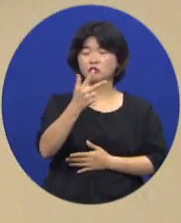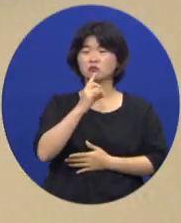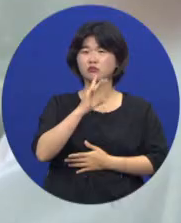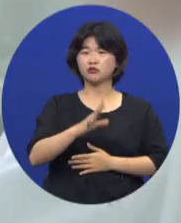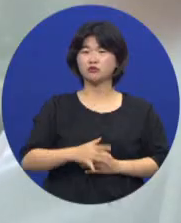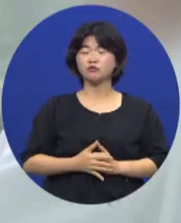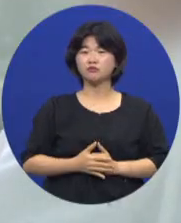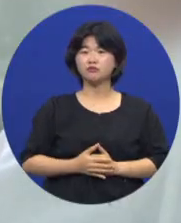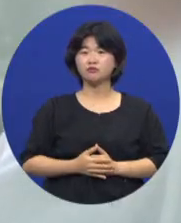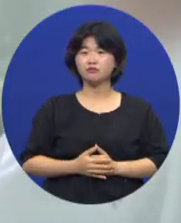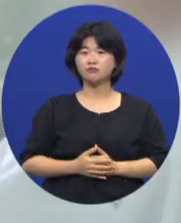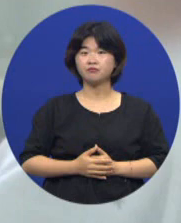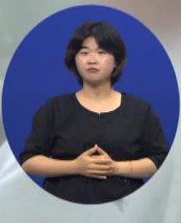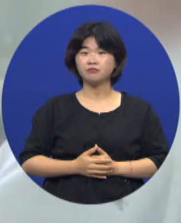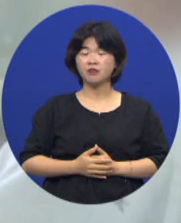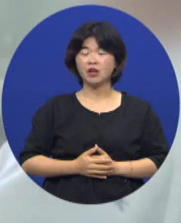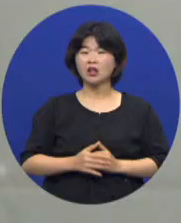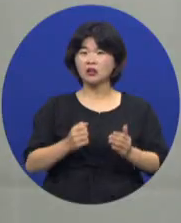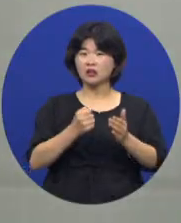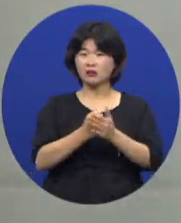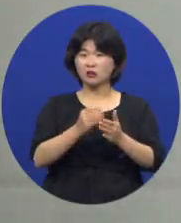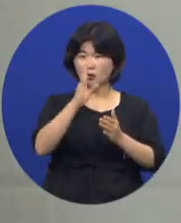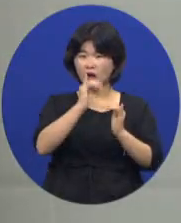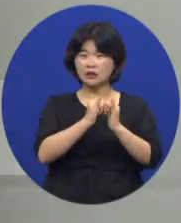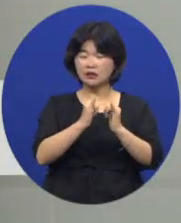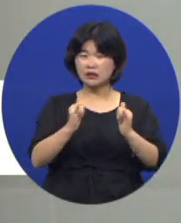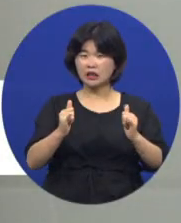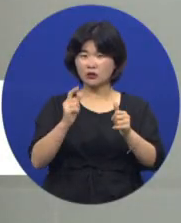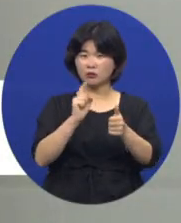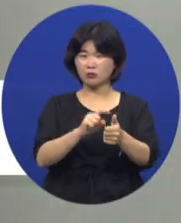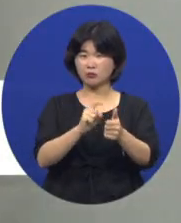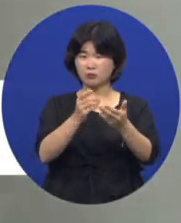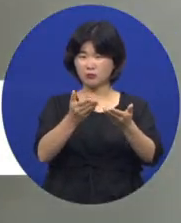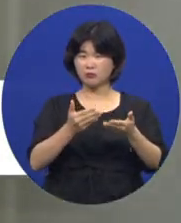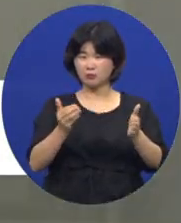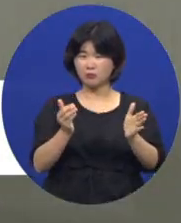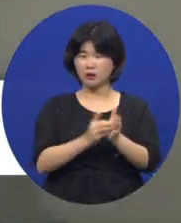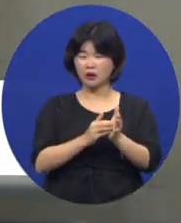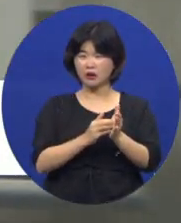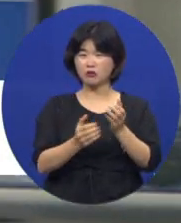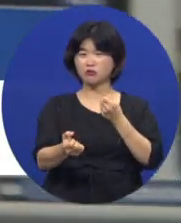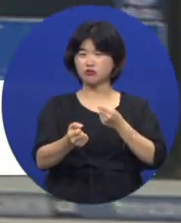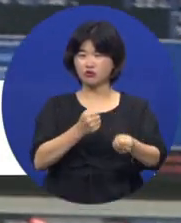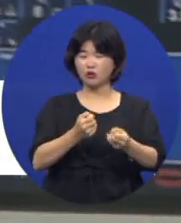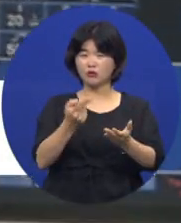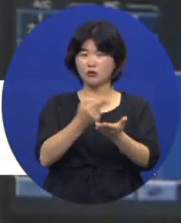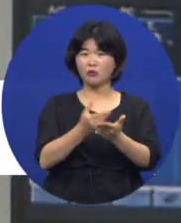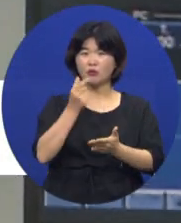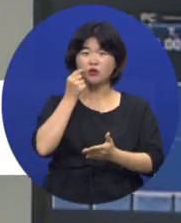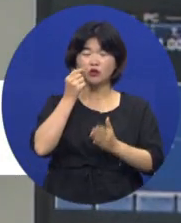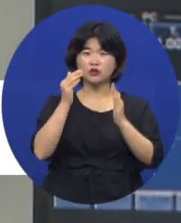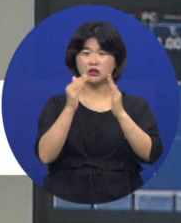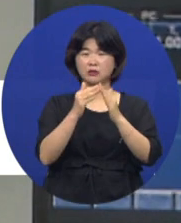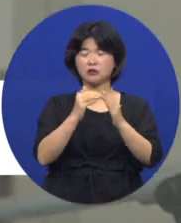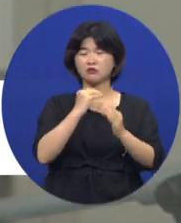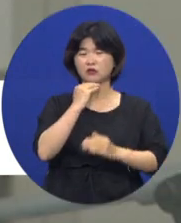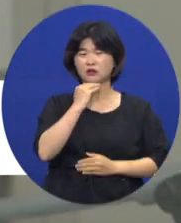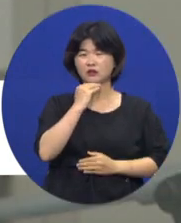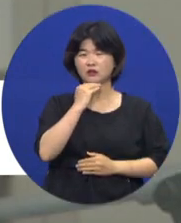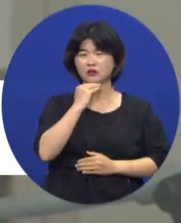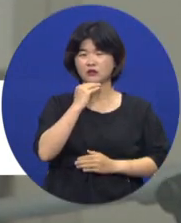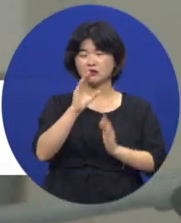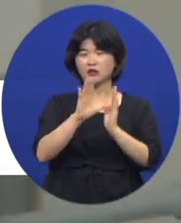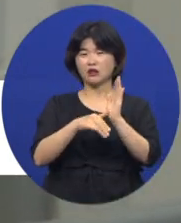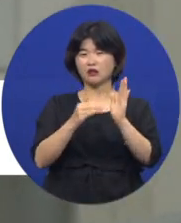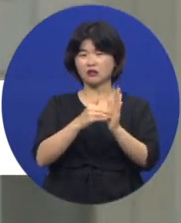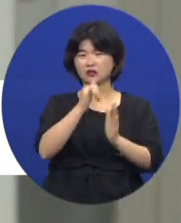불과합니다. 이렇다 보니 환자들이 양성 통보를 받고도 입원하지 못한 채 집에서 대기하는 일까지 벌어지고